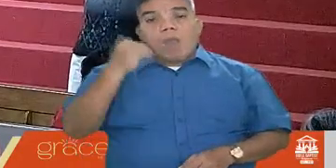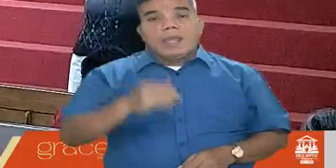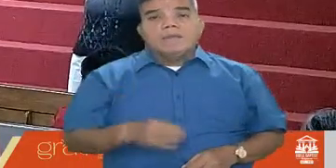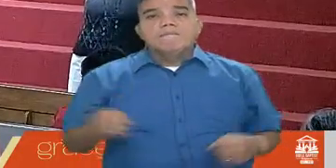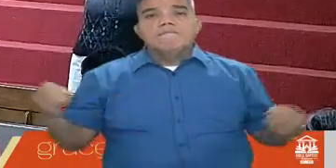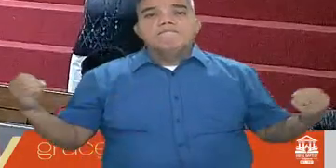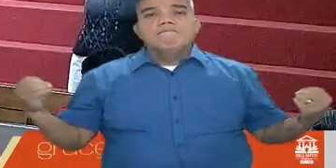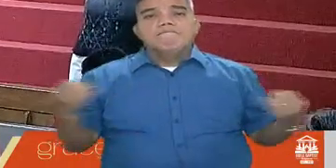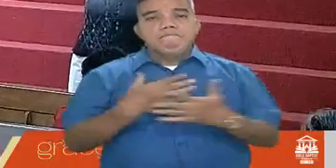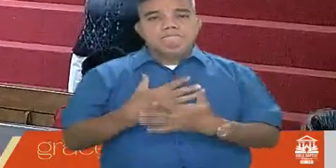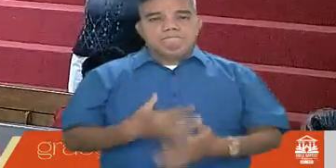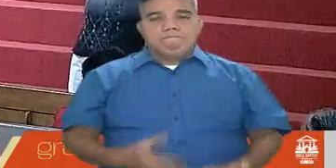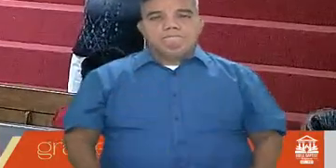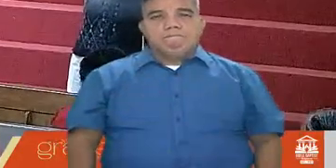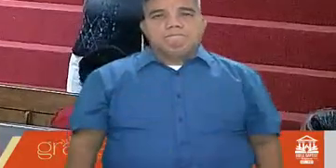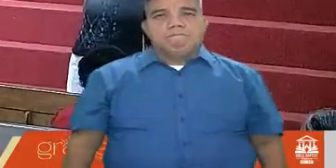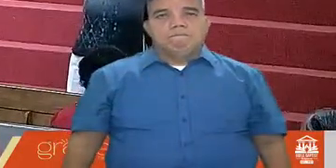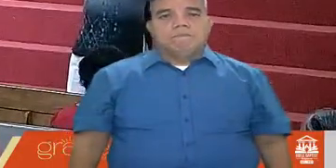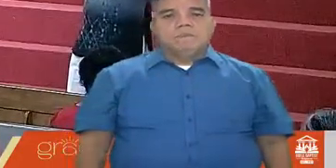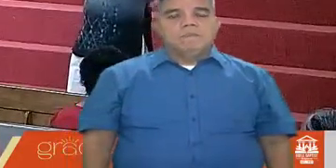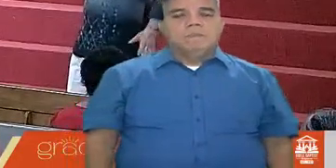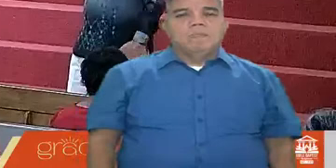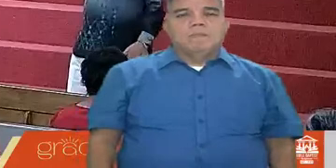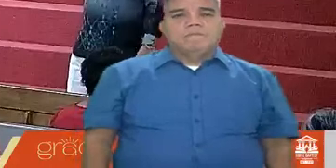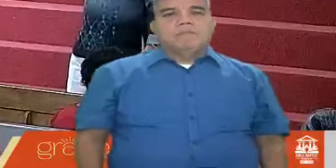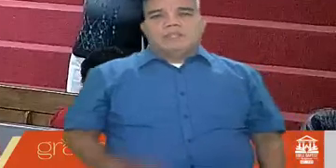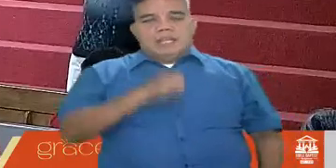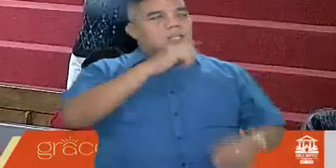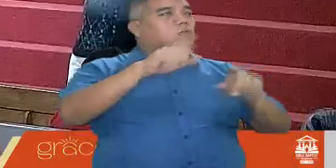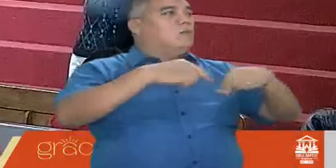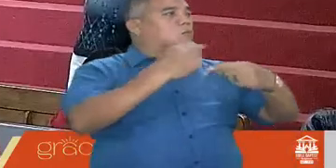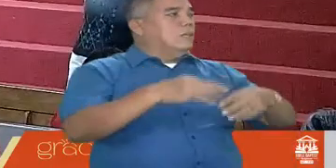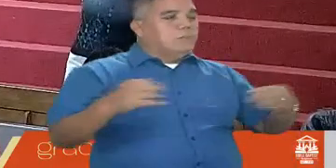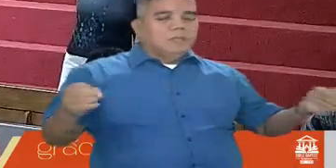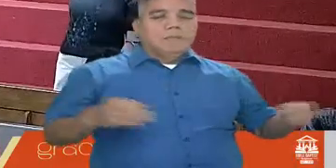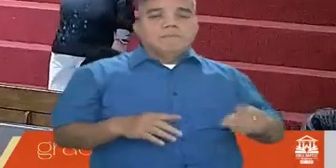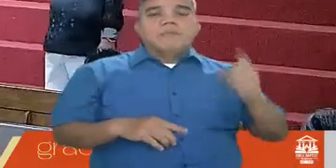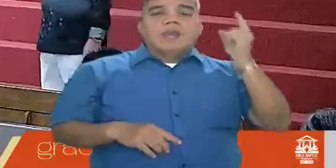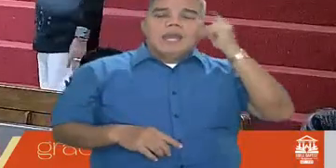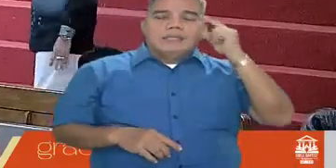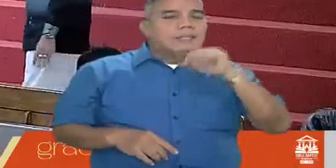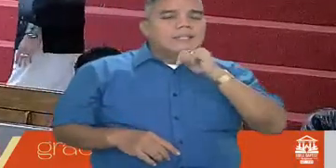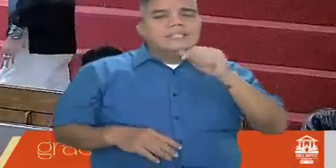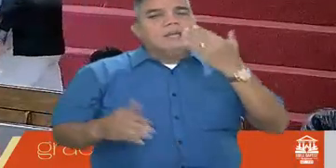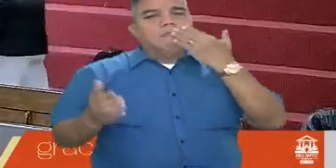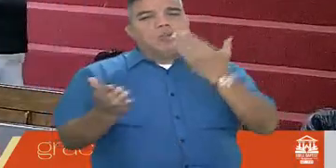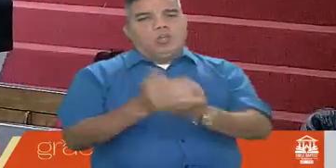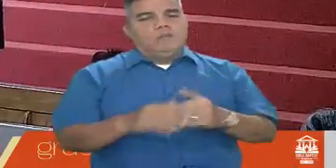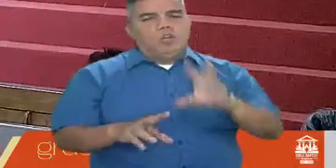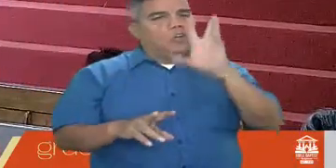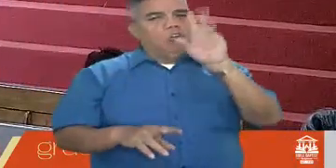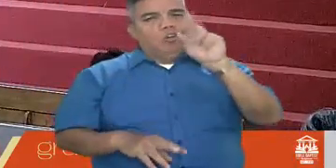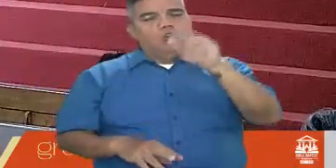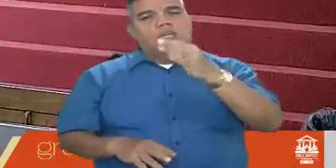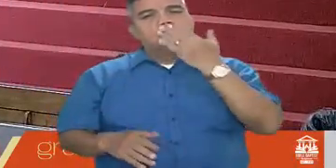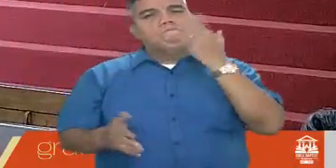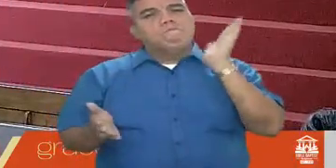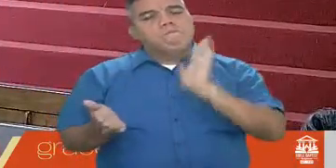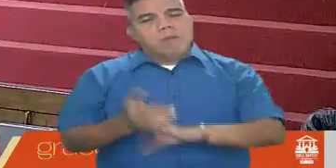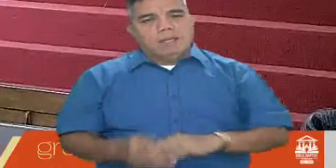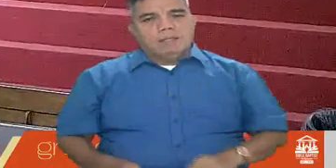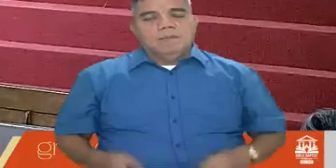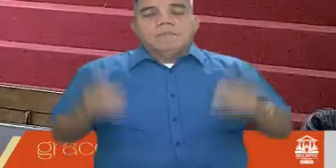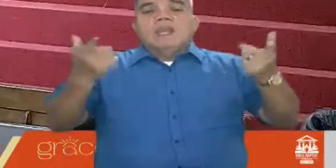Hadlo ka. Nga musamot. Di na lang kumuha to kay musamot o niya. I think that is not good. It is not